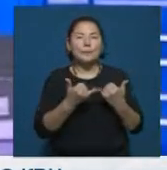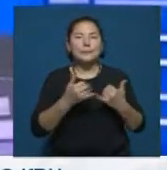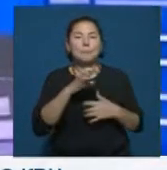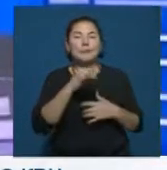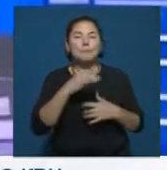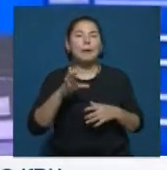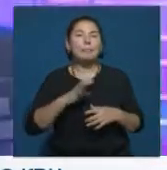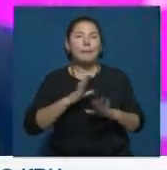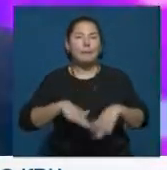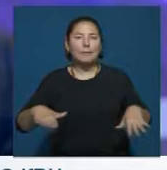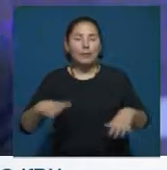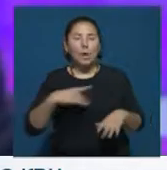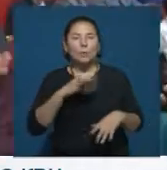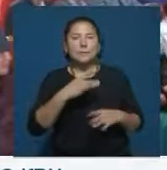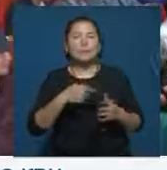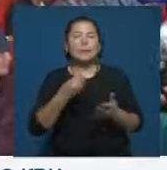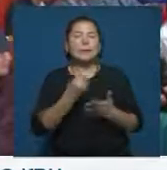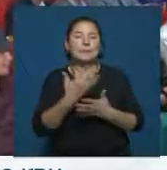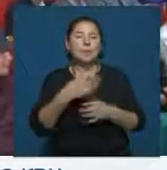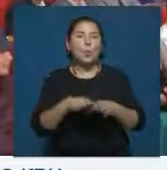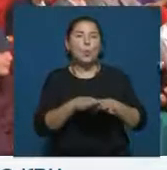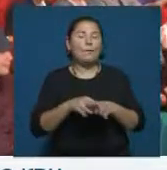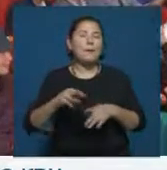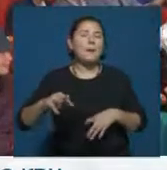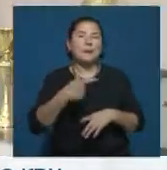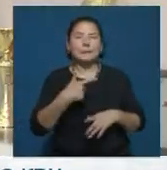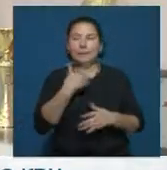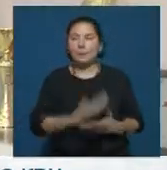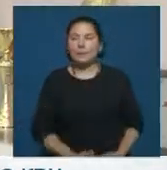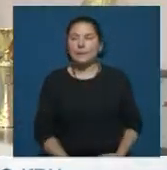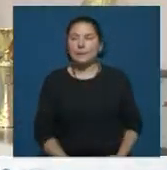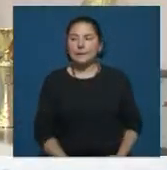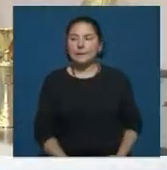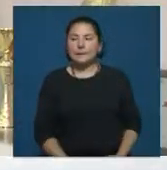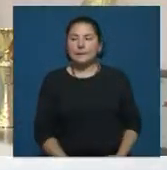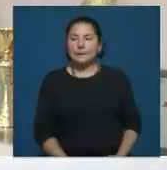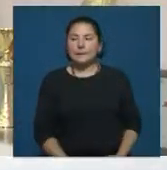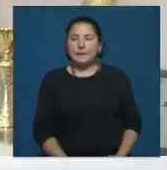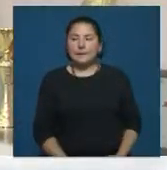«Байдын балалары» Улан Мухтыбек оценил уровень юмора в Мангистау.